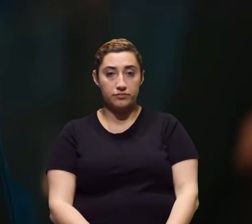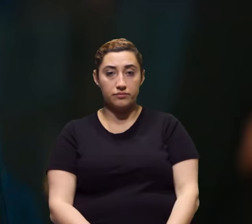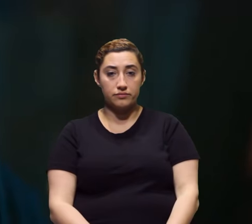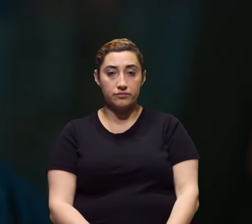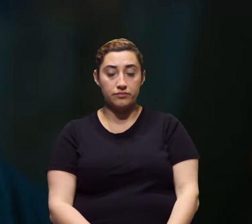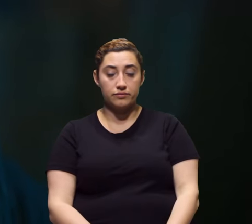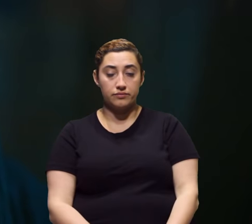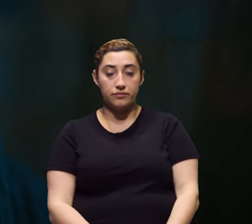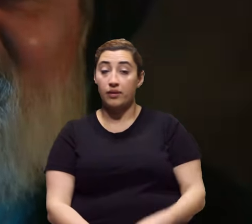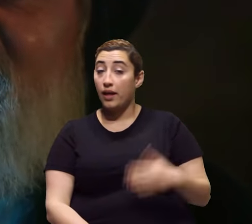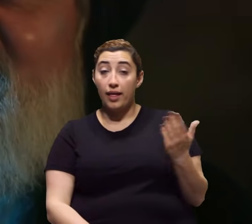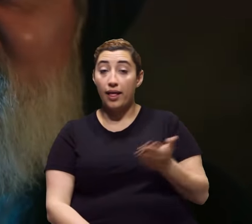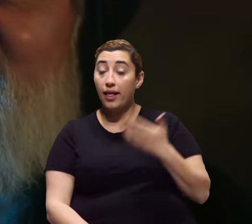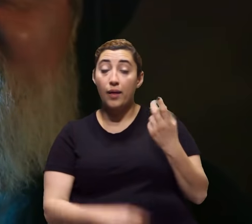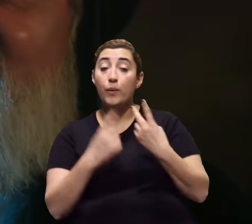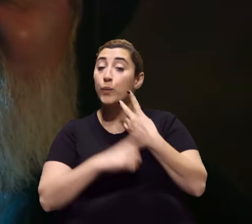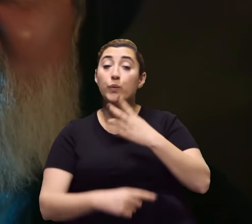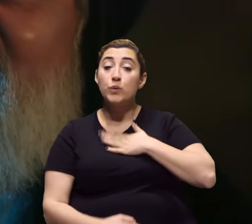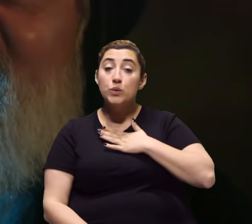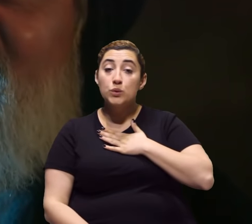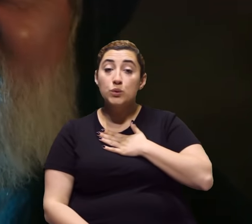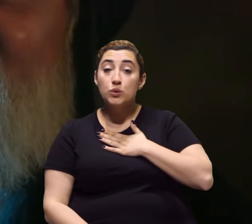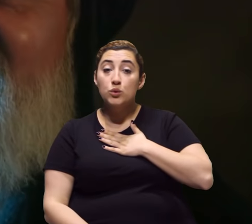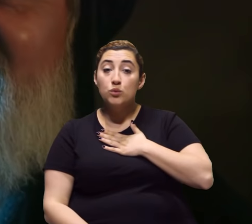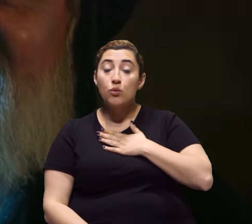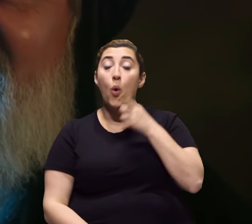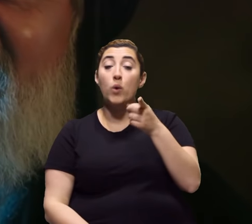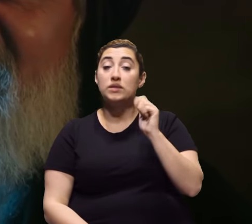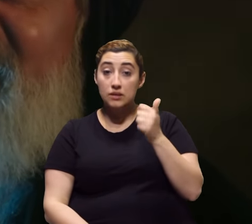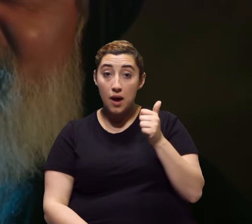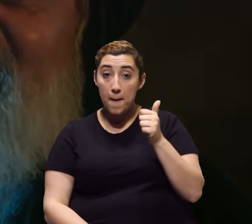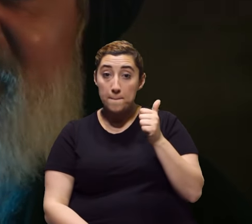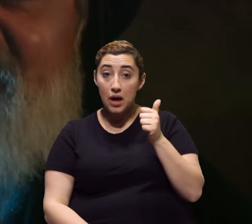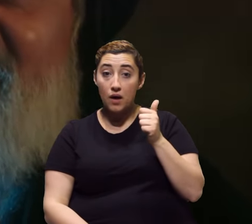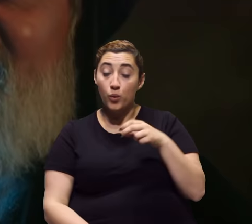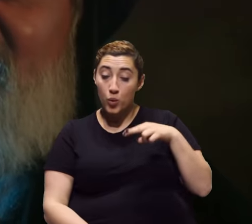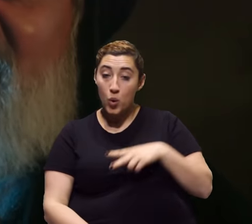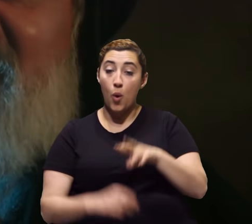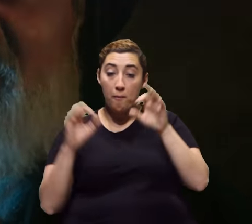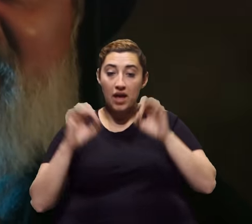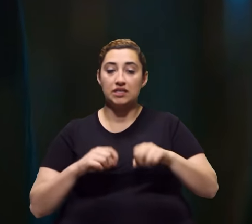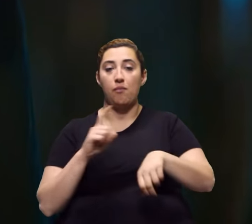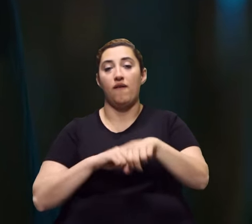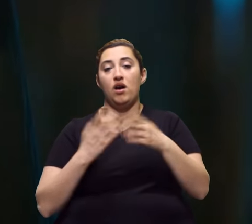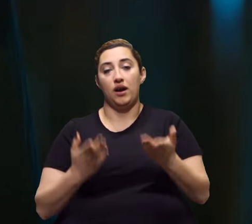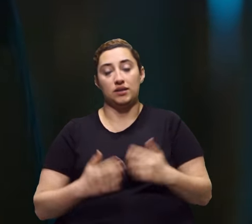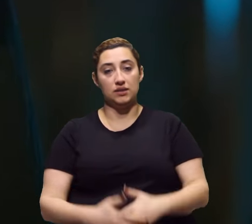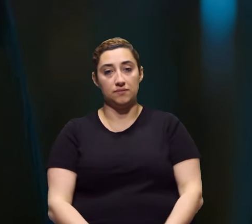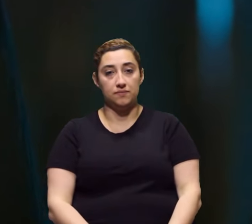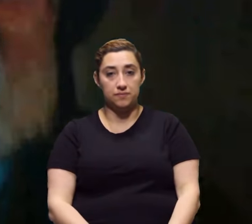Yunus'um, o vakit yola çıkma vakti.